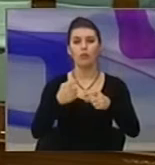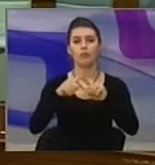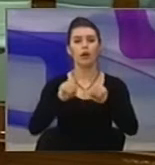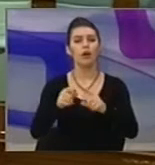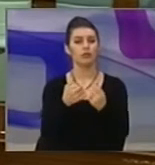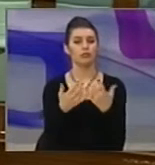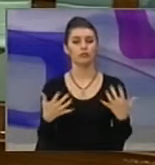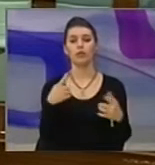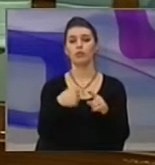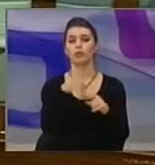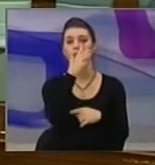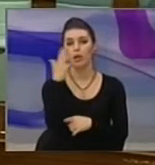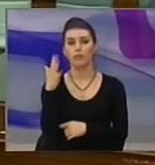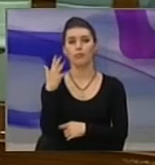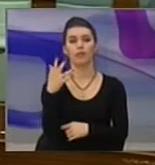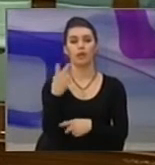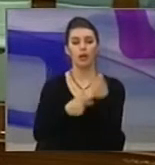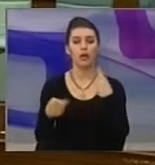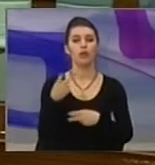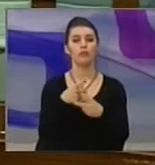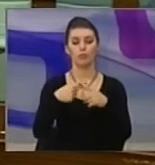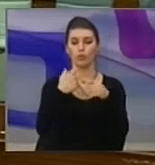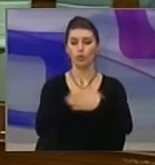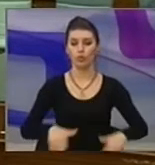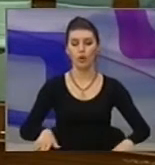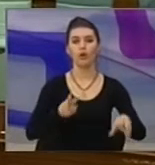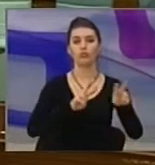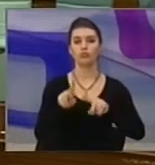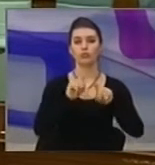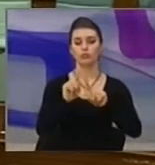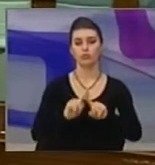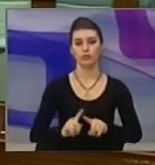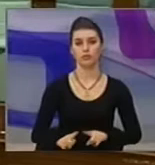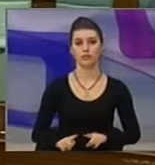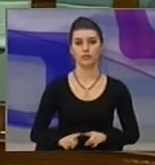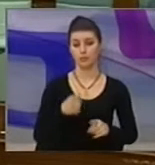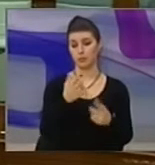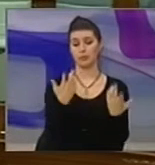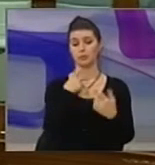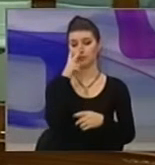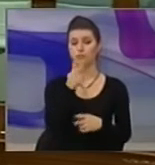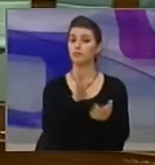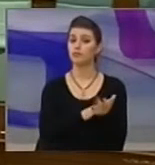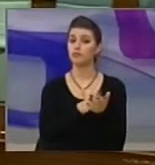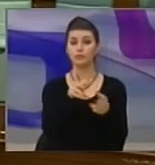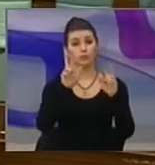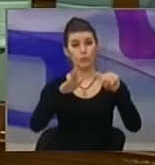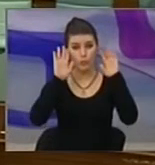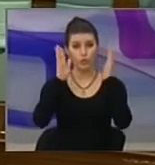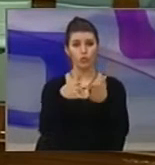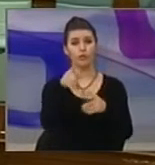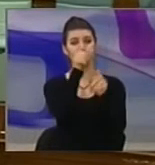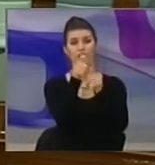minor trehe industrhe Dog e gor mirë a më SH K